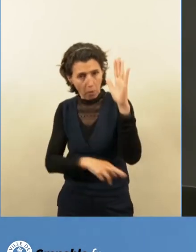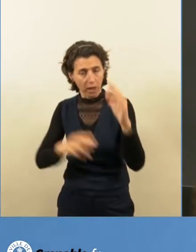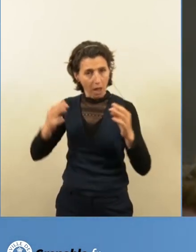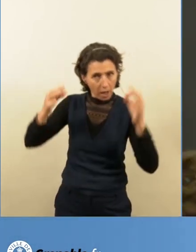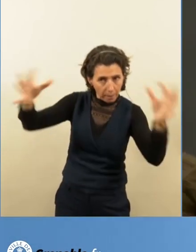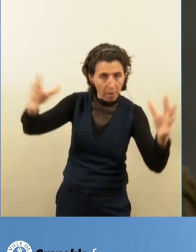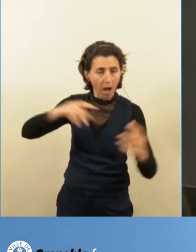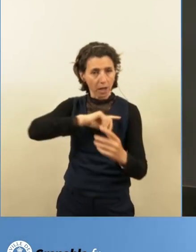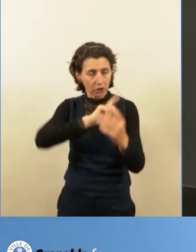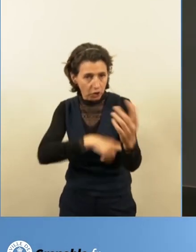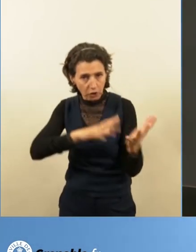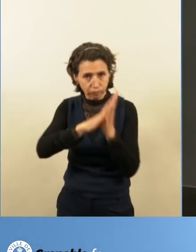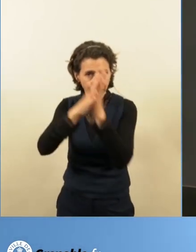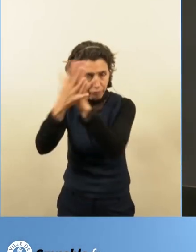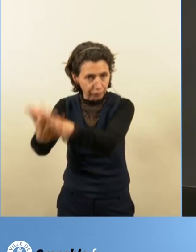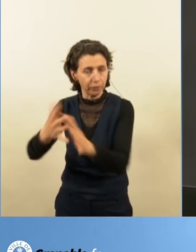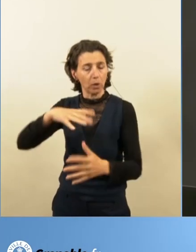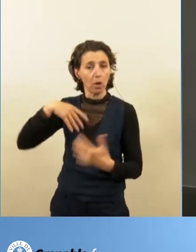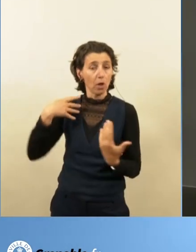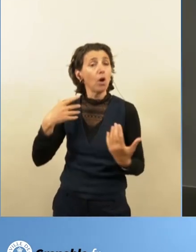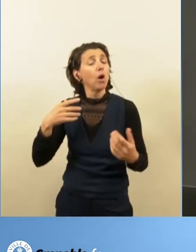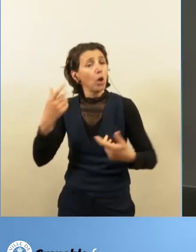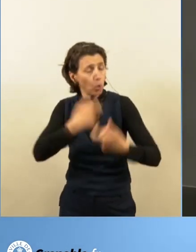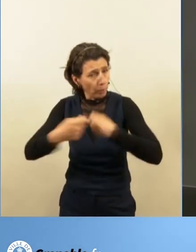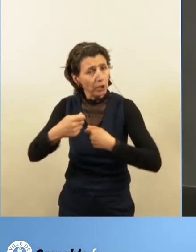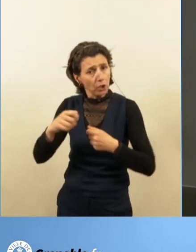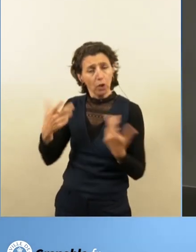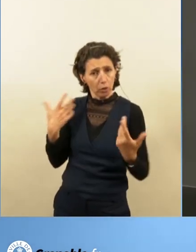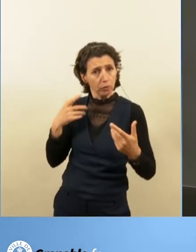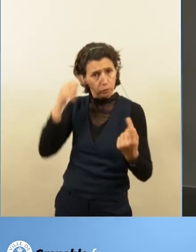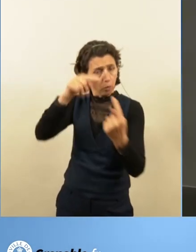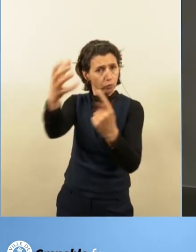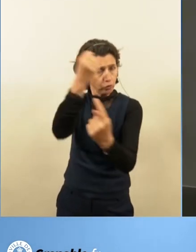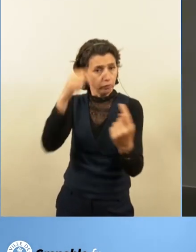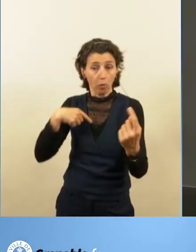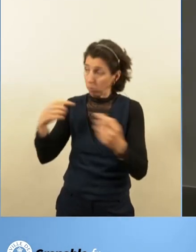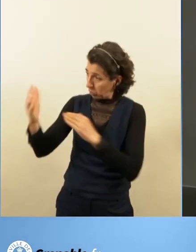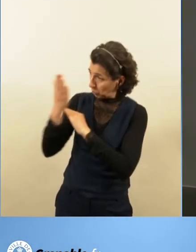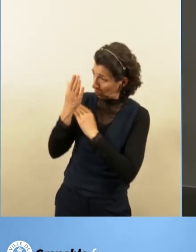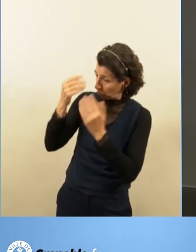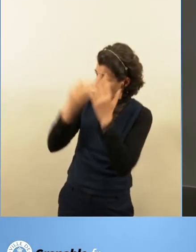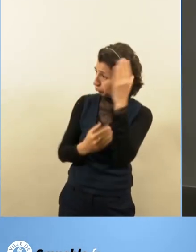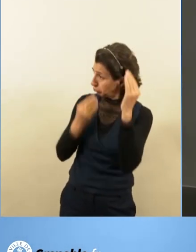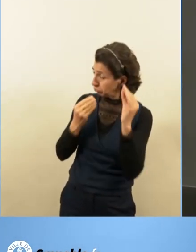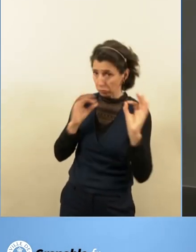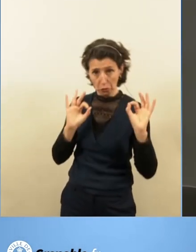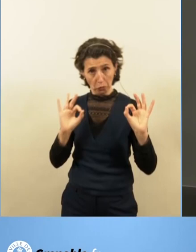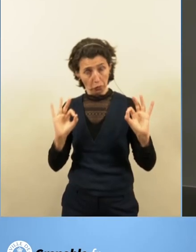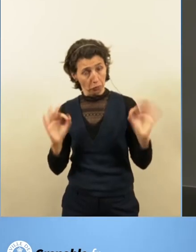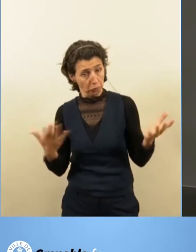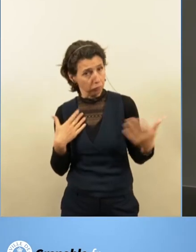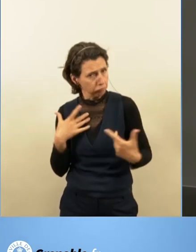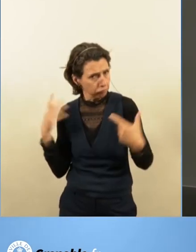enjeux sanitaires et des enjeux économiques ils sont relativement bien présentés et on ne peut qu'y adhérer les enjeux